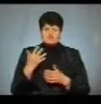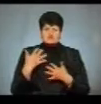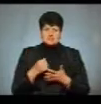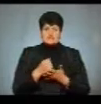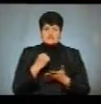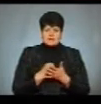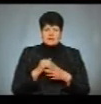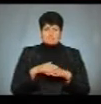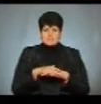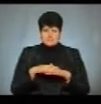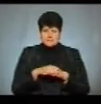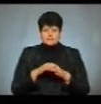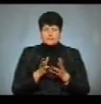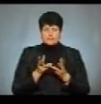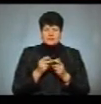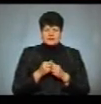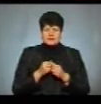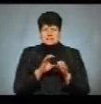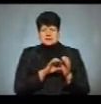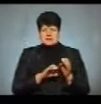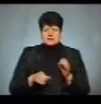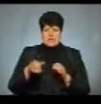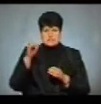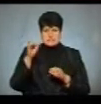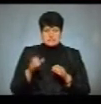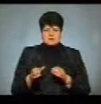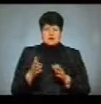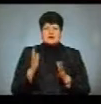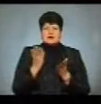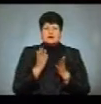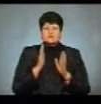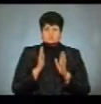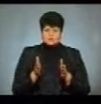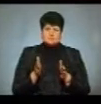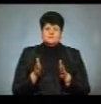затверджена методика розподілу за транзитні стояки, яка буде вже